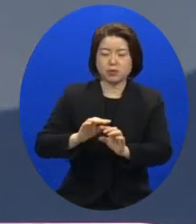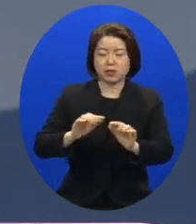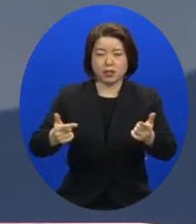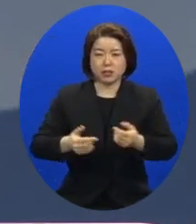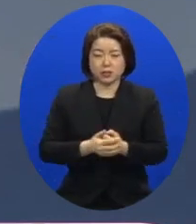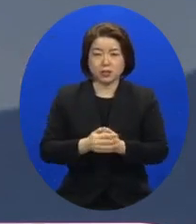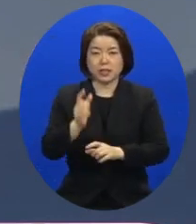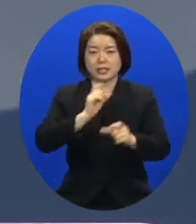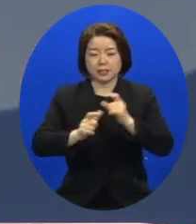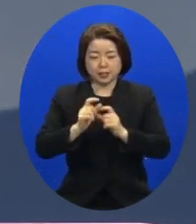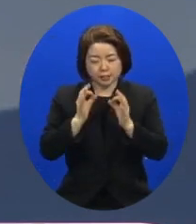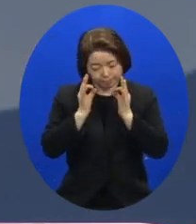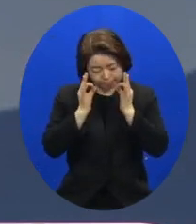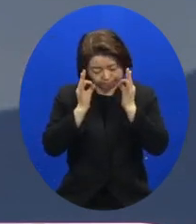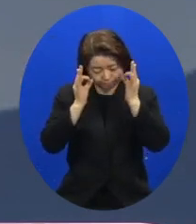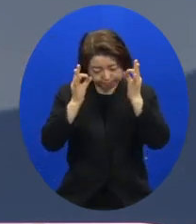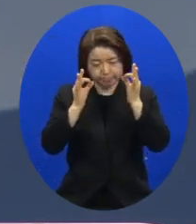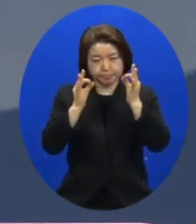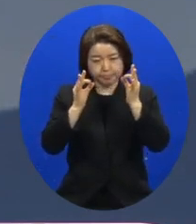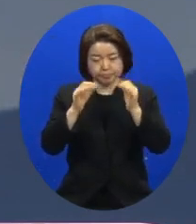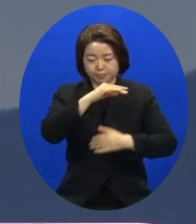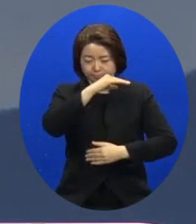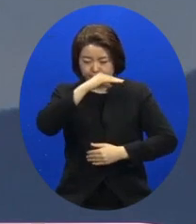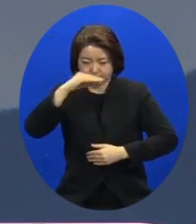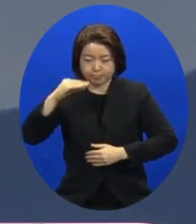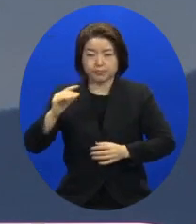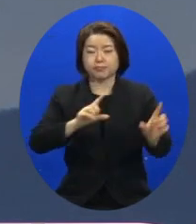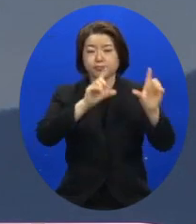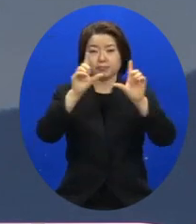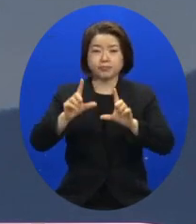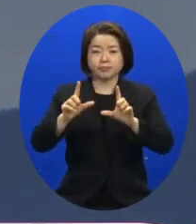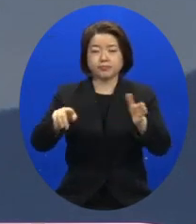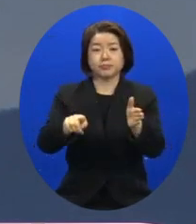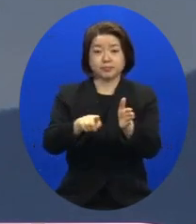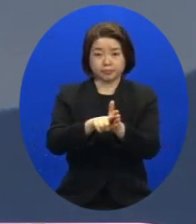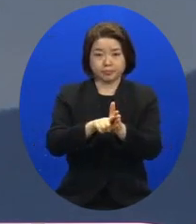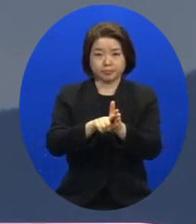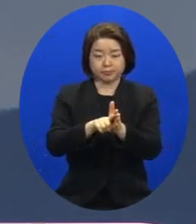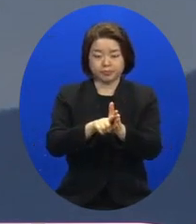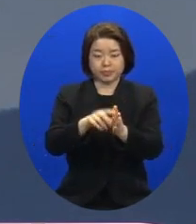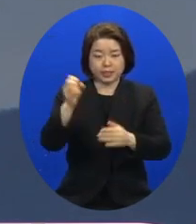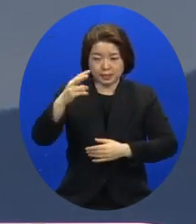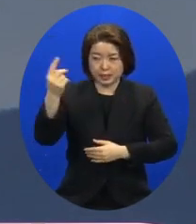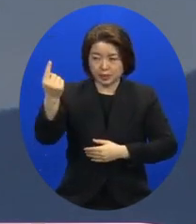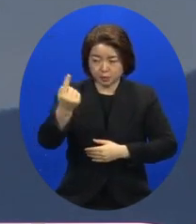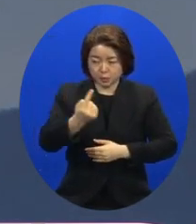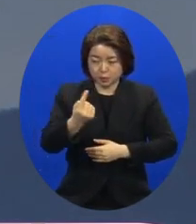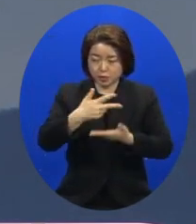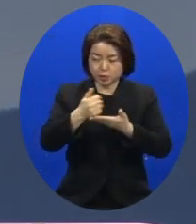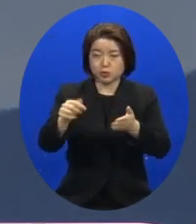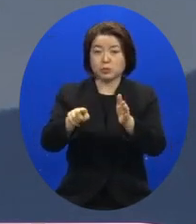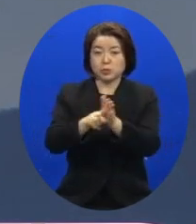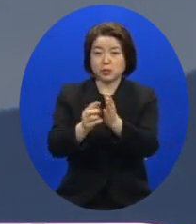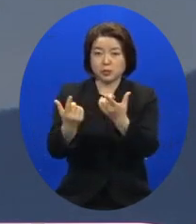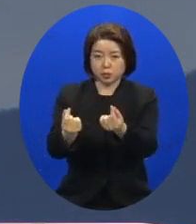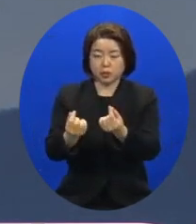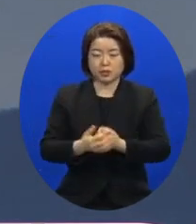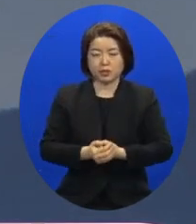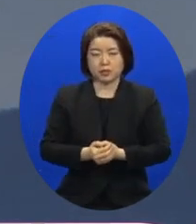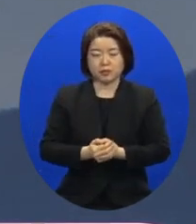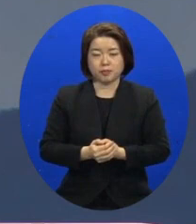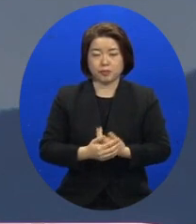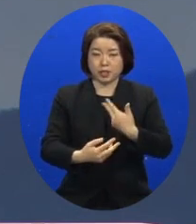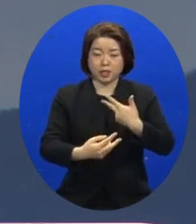더 성실히 열심히 올바로 사는 신앙이 재림신앙입니다. 누가복음